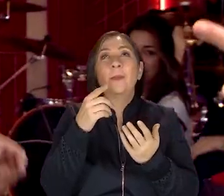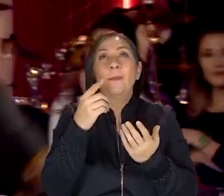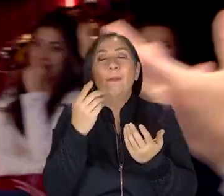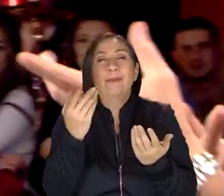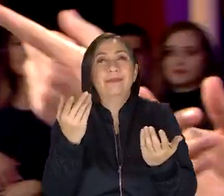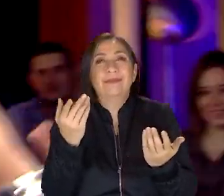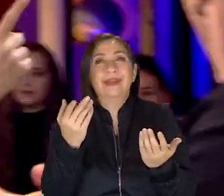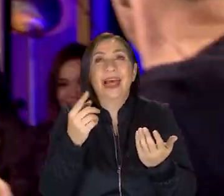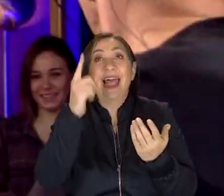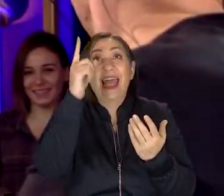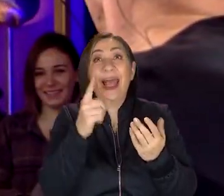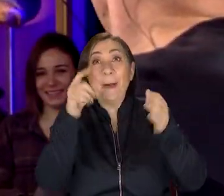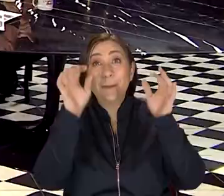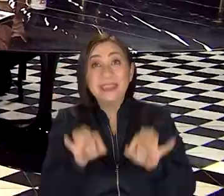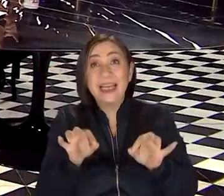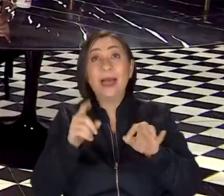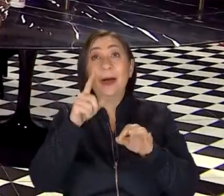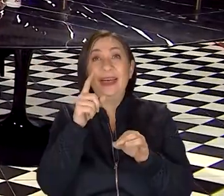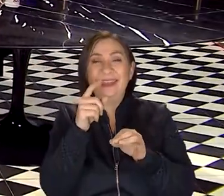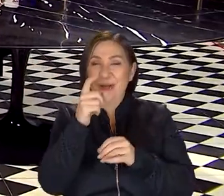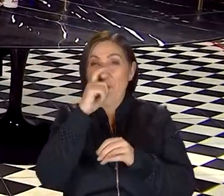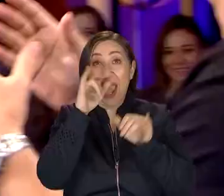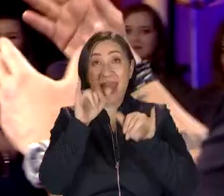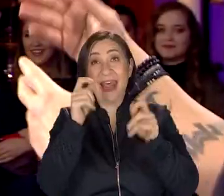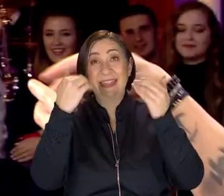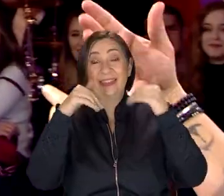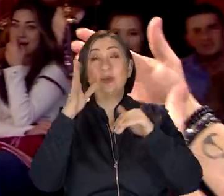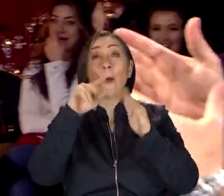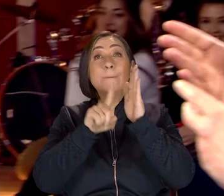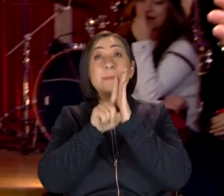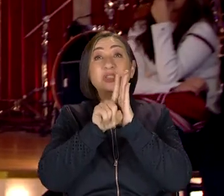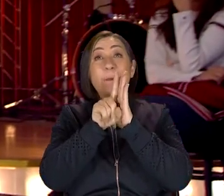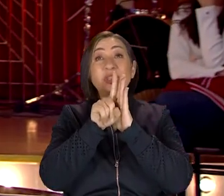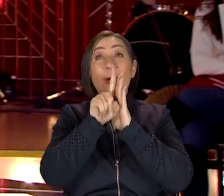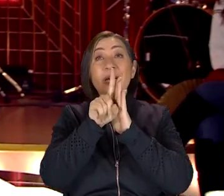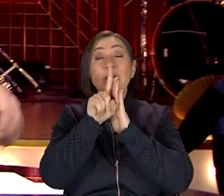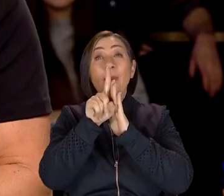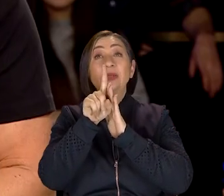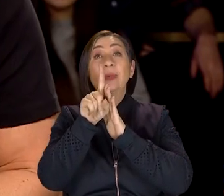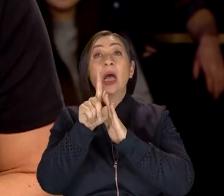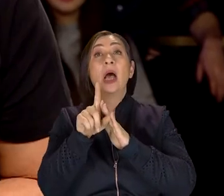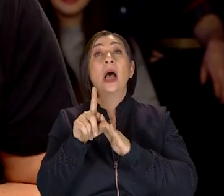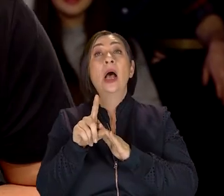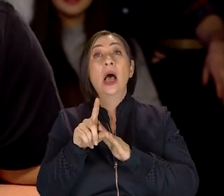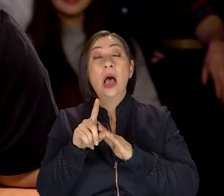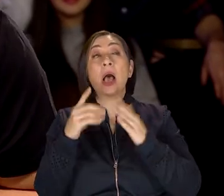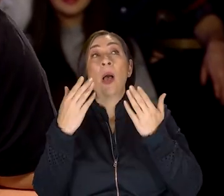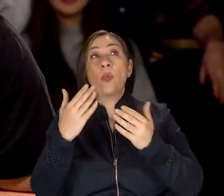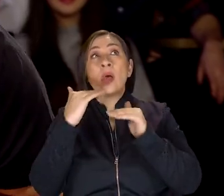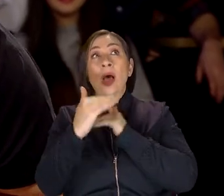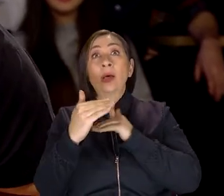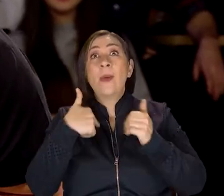benim için ama ilk başlarken çekingen günlerim bak. Daha sonra başarı geldikçe, onay gördük, yani şey gördük, kabul